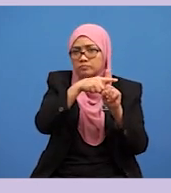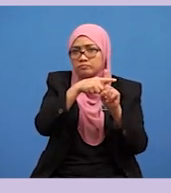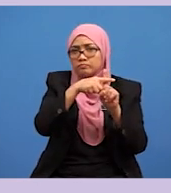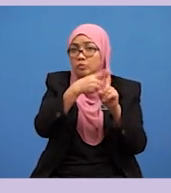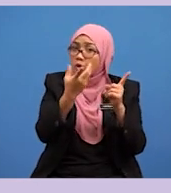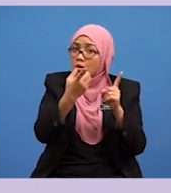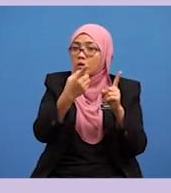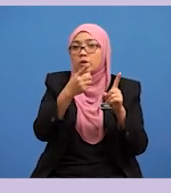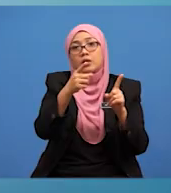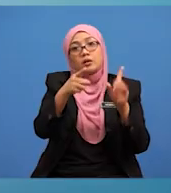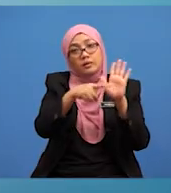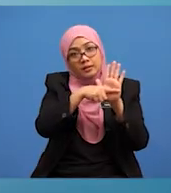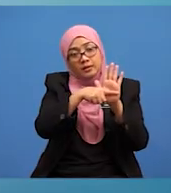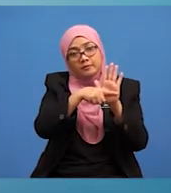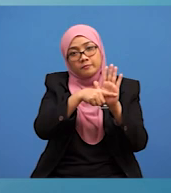ion negatif?